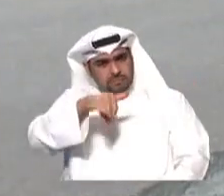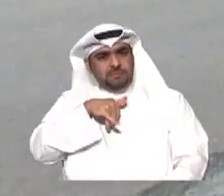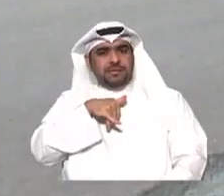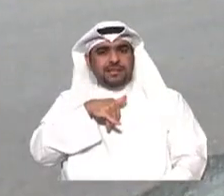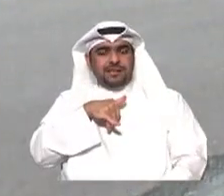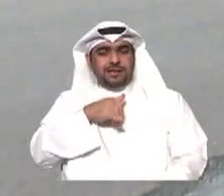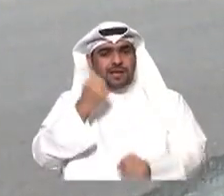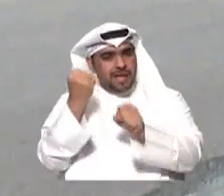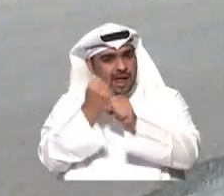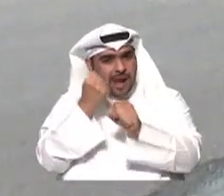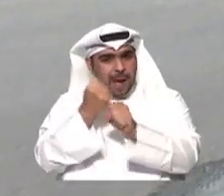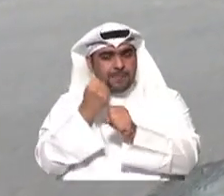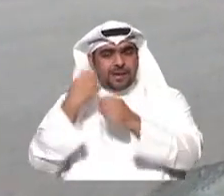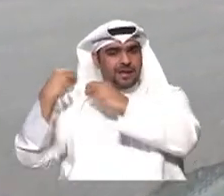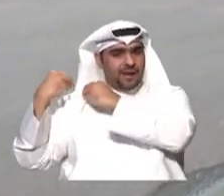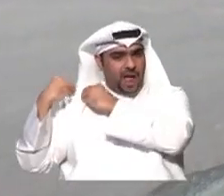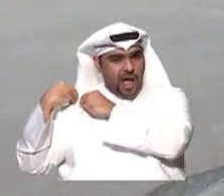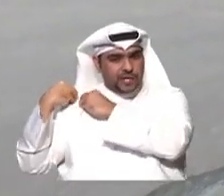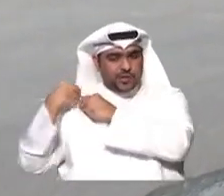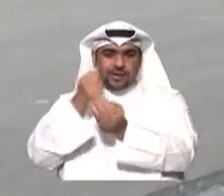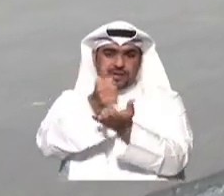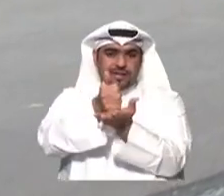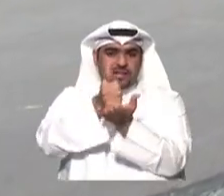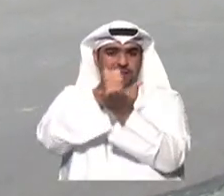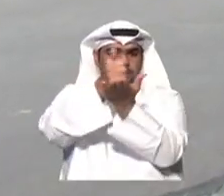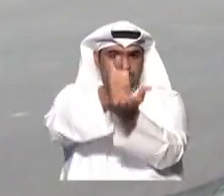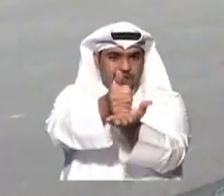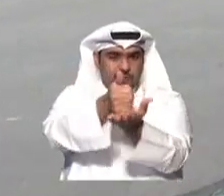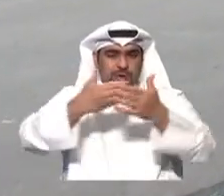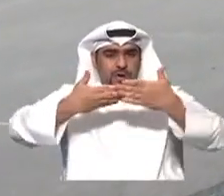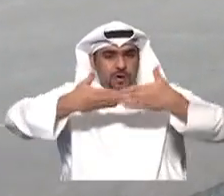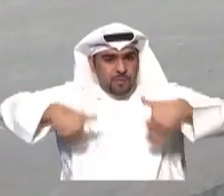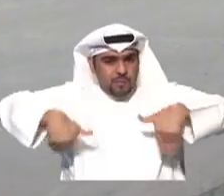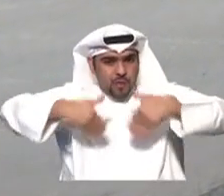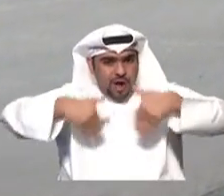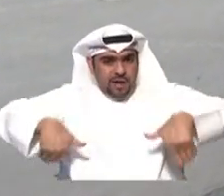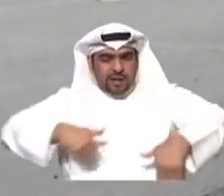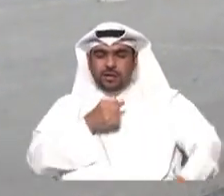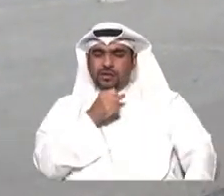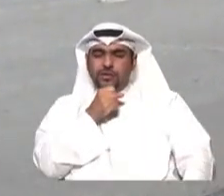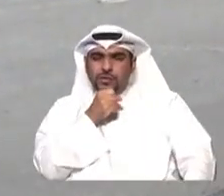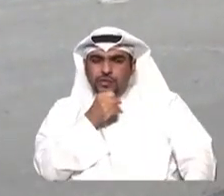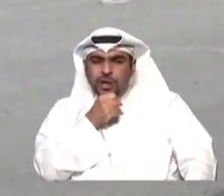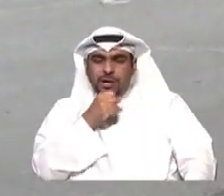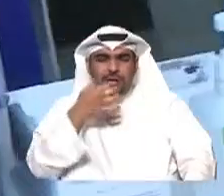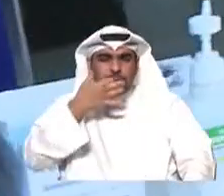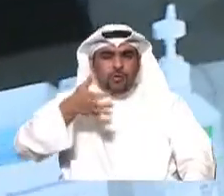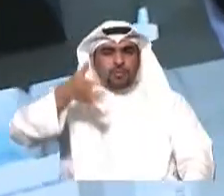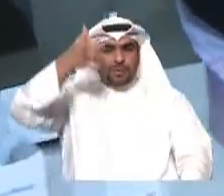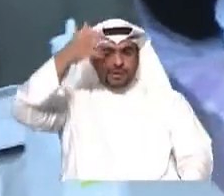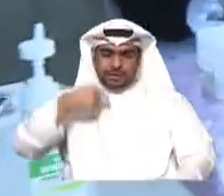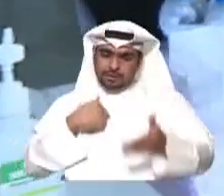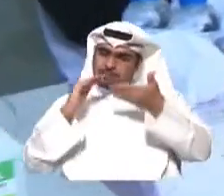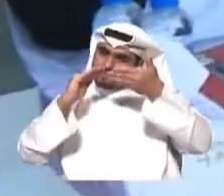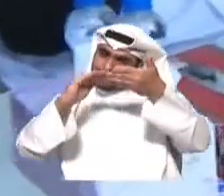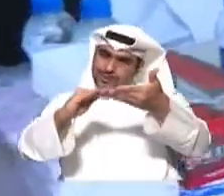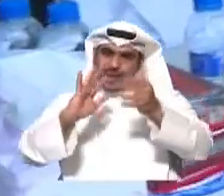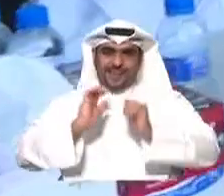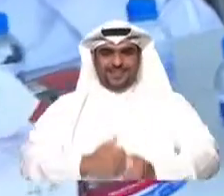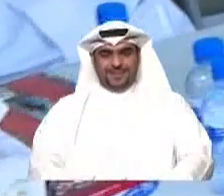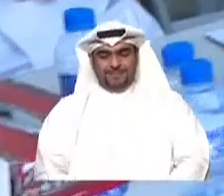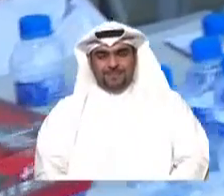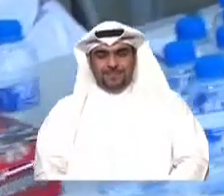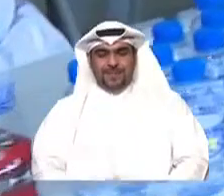قاعد نخدم كبار السن وذوي الاحتياجات الخاصة، الناس قاعد يطعم من الكويتيين أو المقيمين. يذكر أن أكثر من